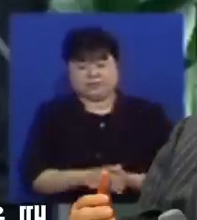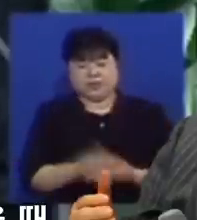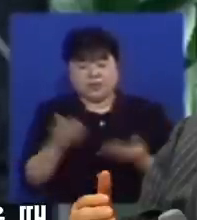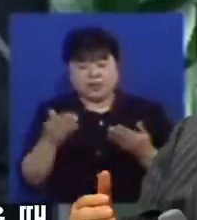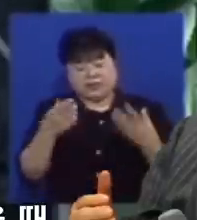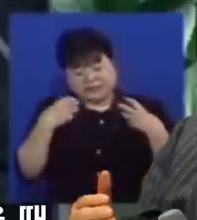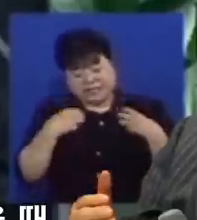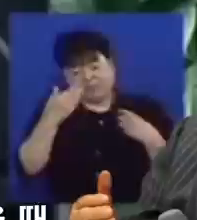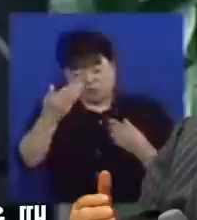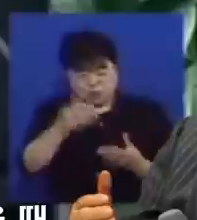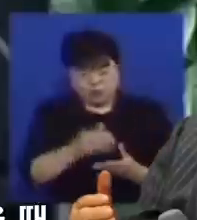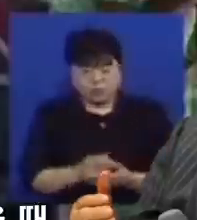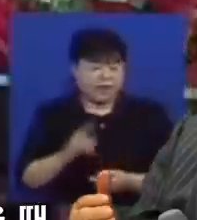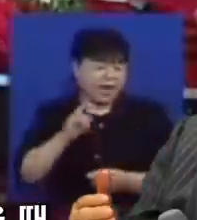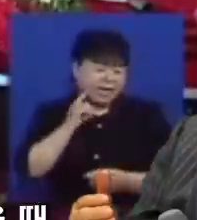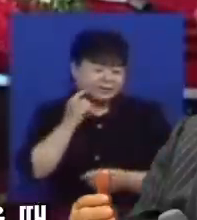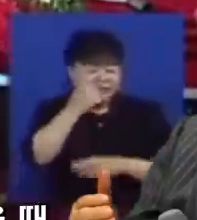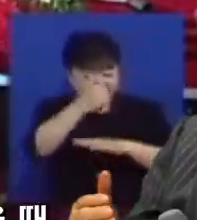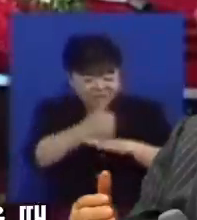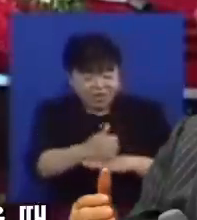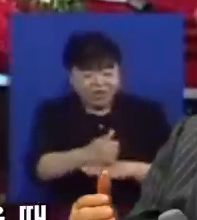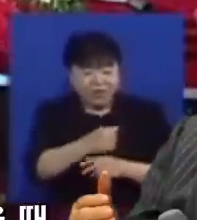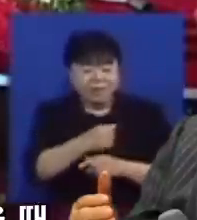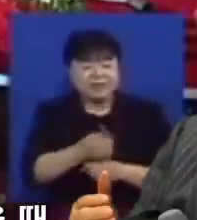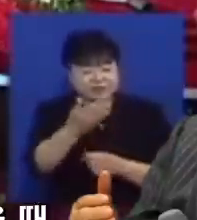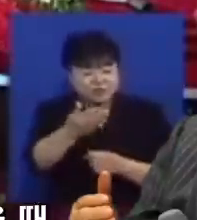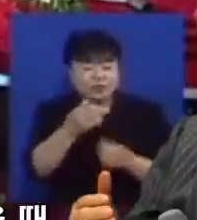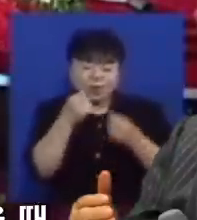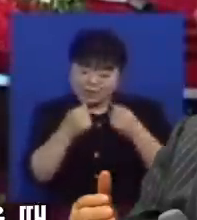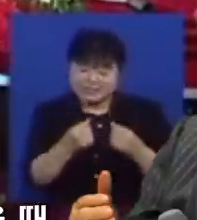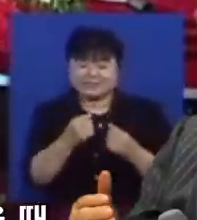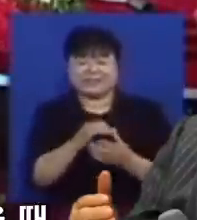일을 맡아서 아름다운 결과를 맺어주기를